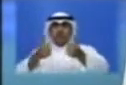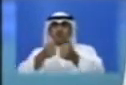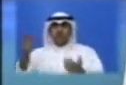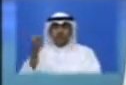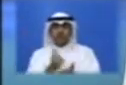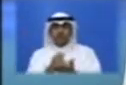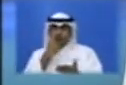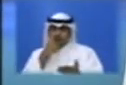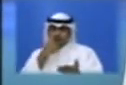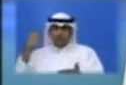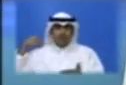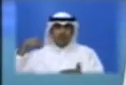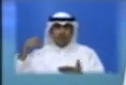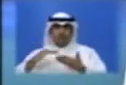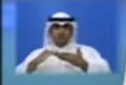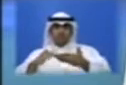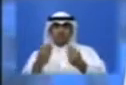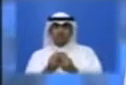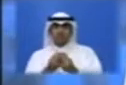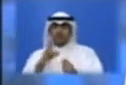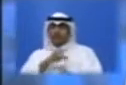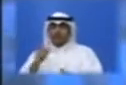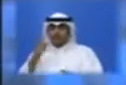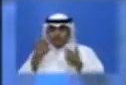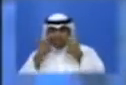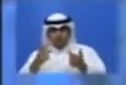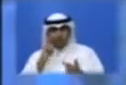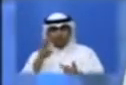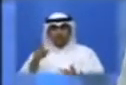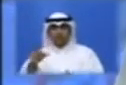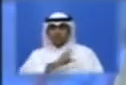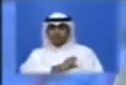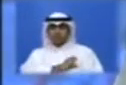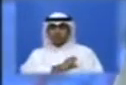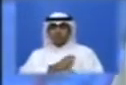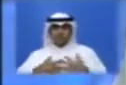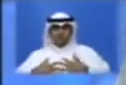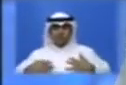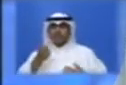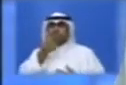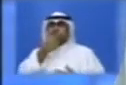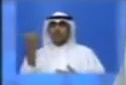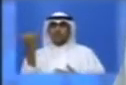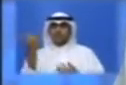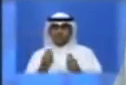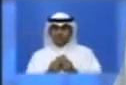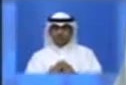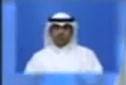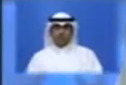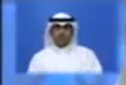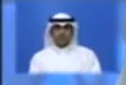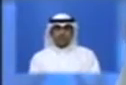المحتاجة وسعيا منه للارتقاء بأحوالهم المعيشية وإدخال الفرحة والسرور عليهم بهذه المناسبة